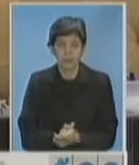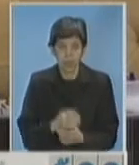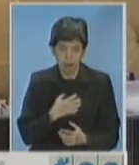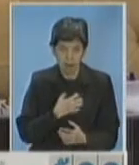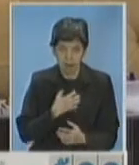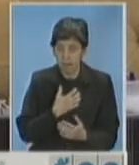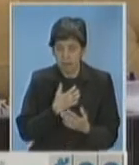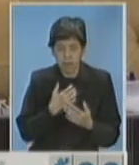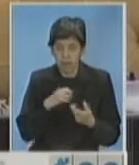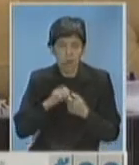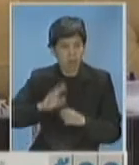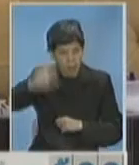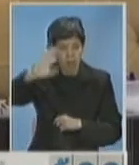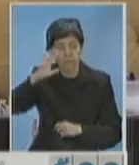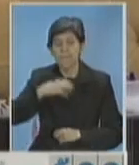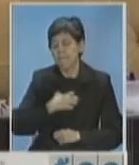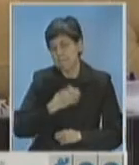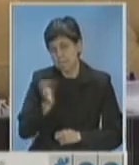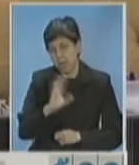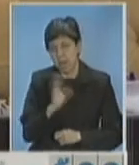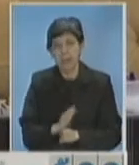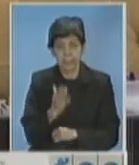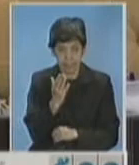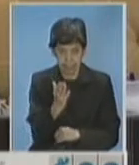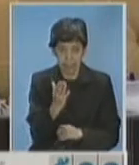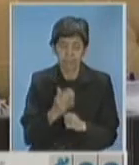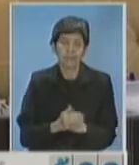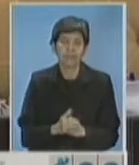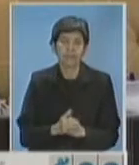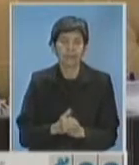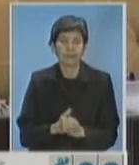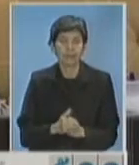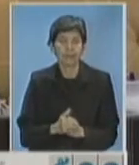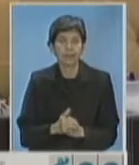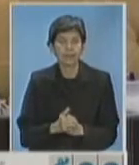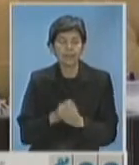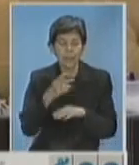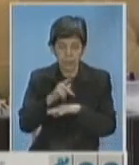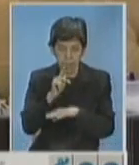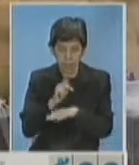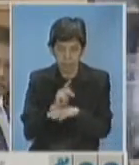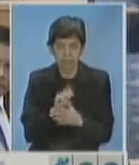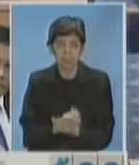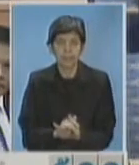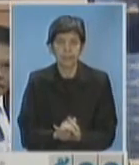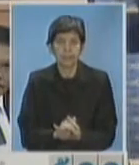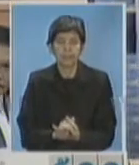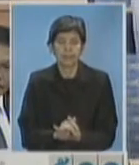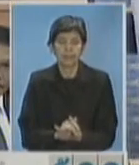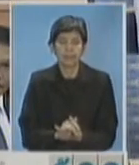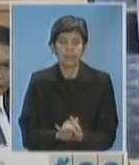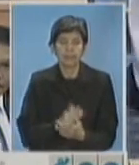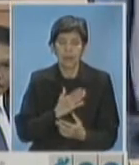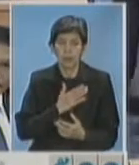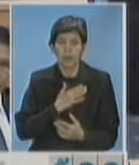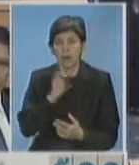เพื่อจะได้ไม่ต้องมีคนประท้วงอะไรมากมายเชิญท่านต่อฮะ ท่านประธานที่เคารพ